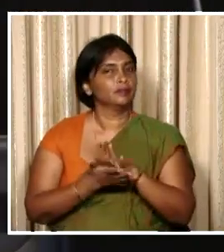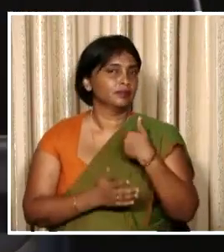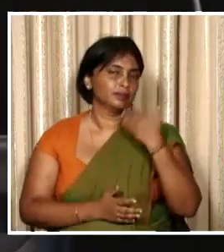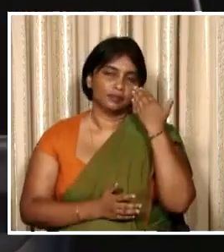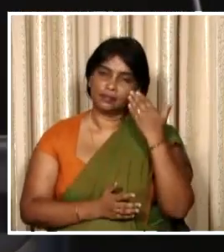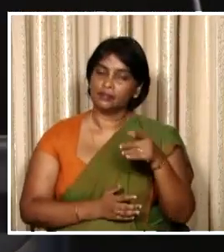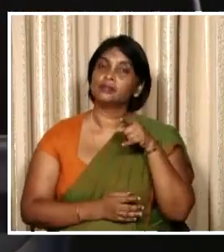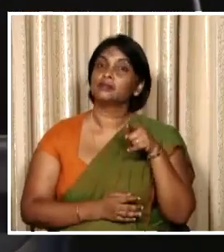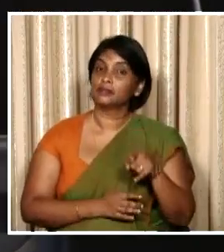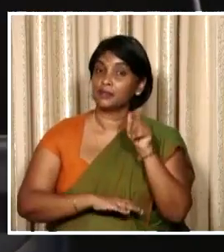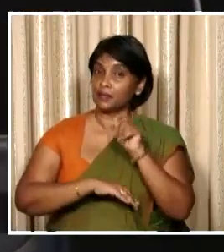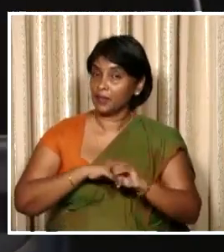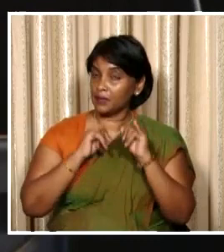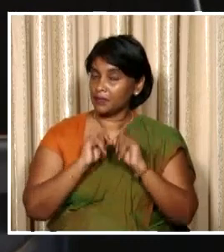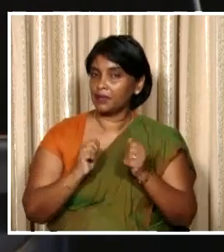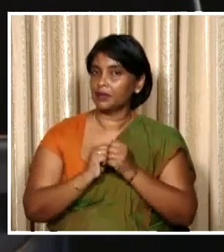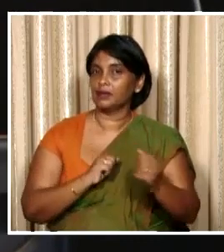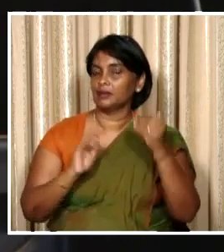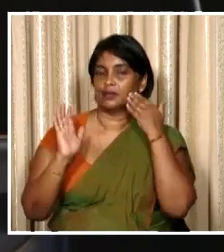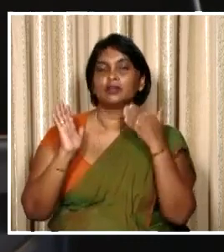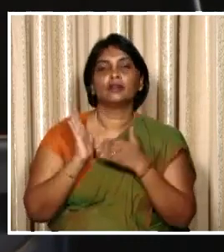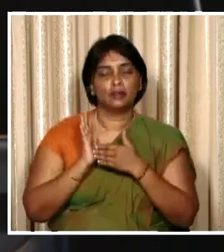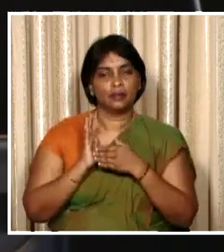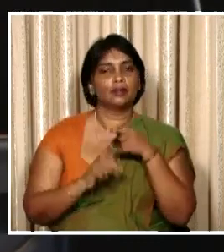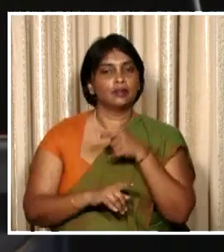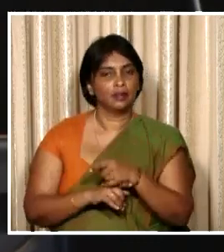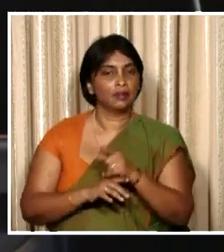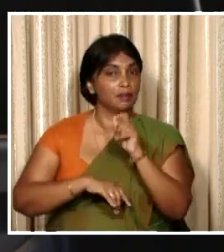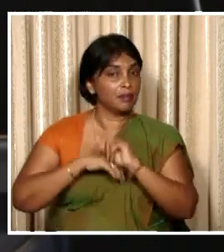පේනවා මේ කුමන්ත්‍රණය දියත් කරපු ආකාරය, මේ